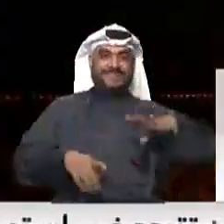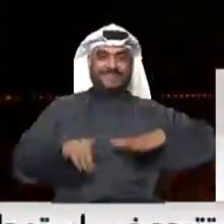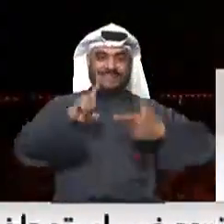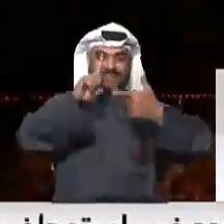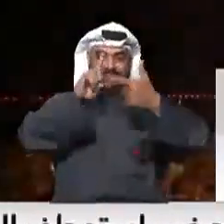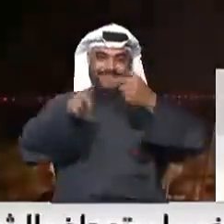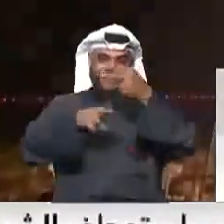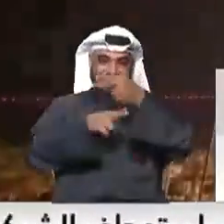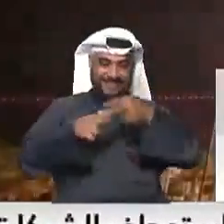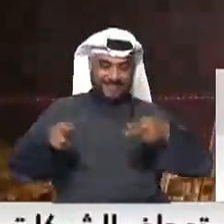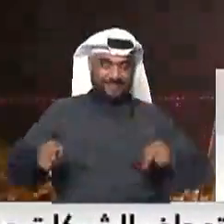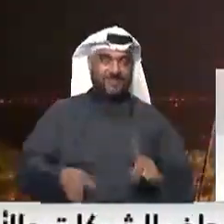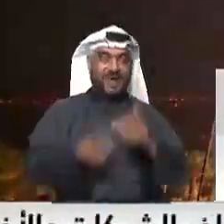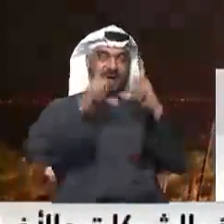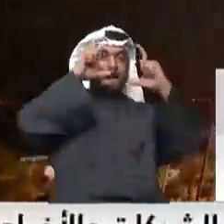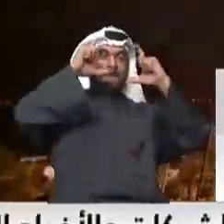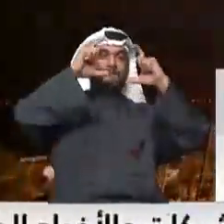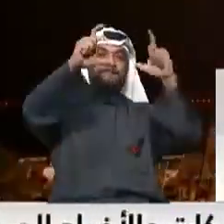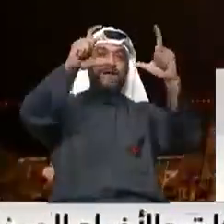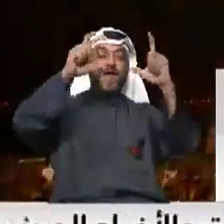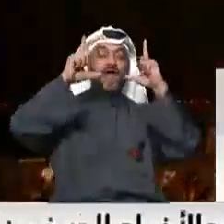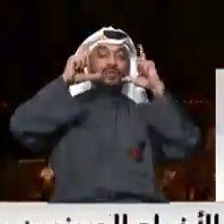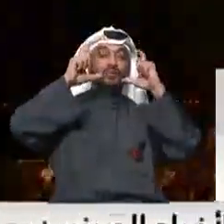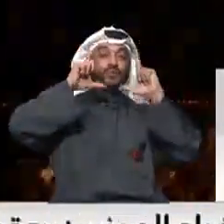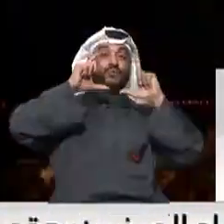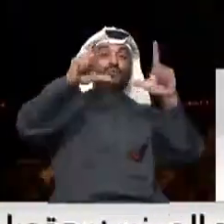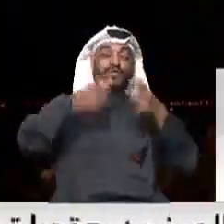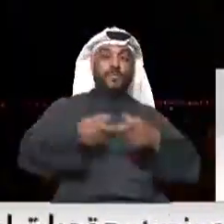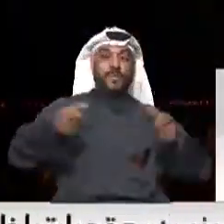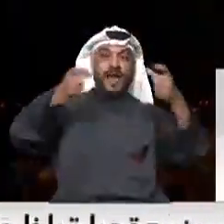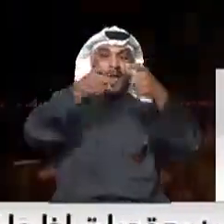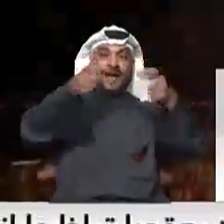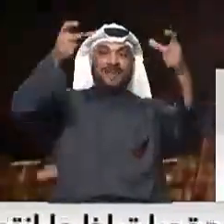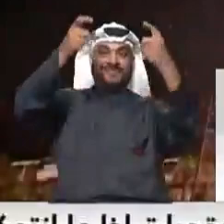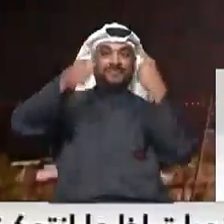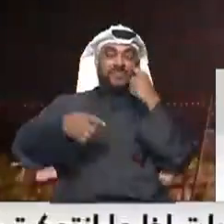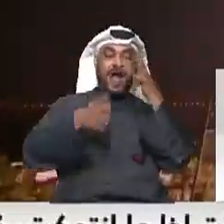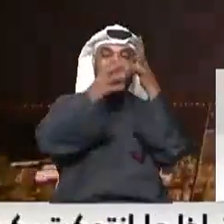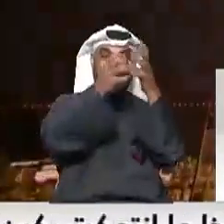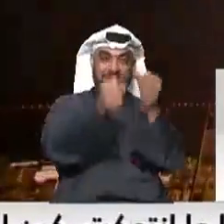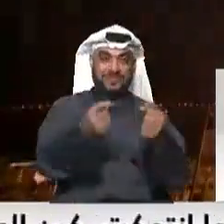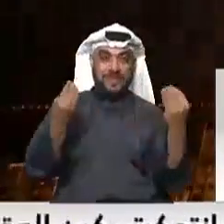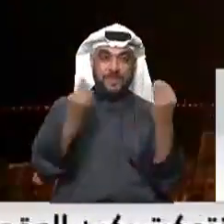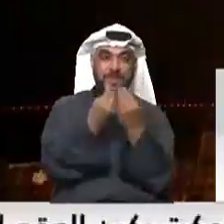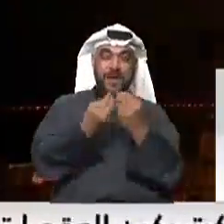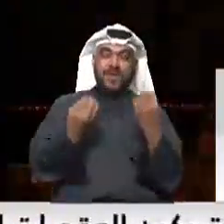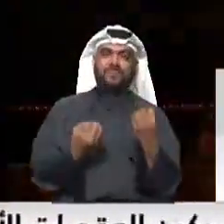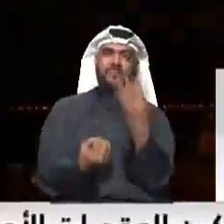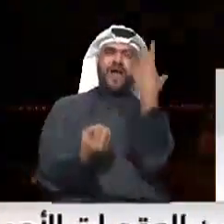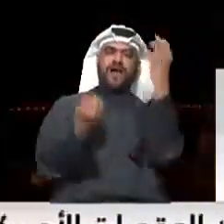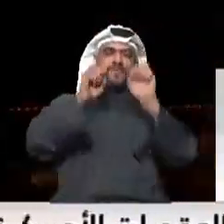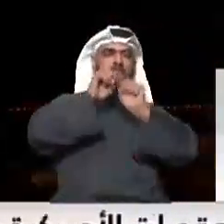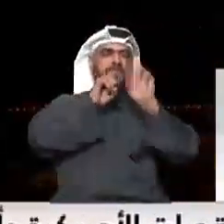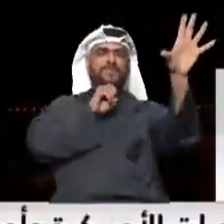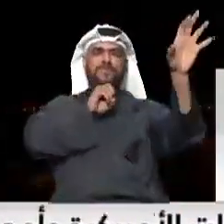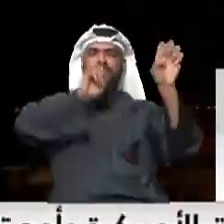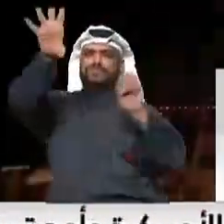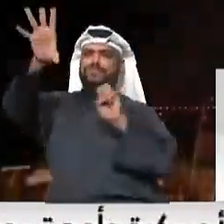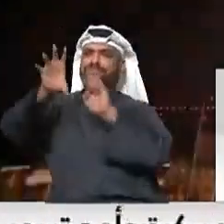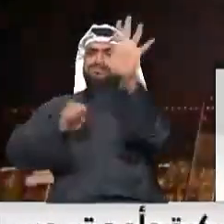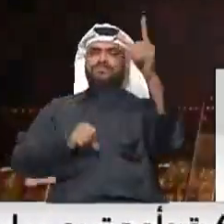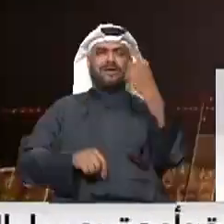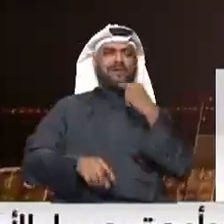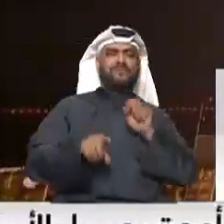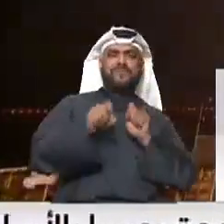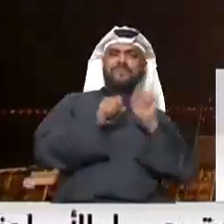العهد الشيخ مشعل الأحمد الجابر الصباح حفظه الله، إلى جانب إضاءات وأنوار باستخدام